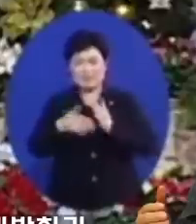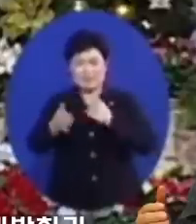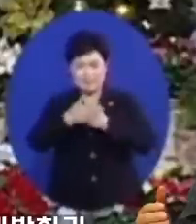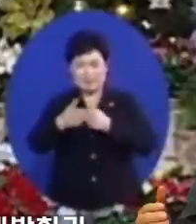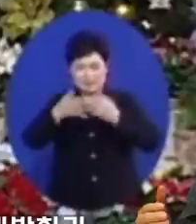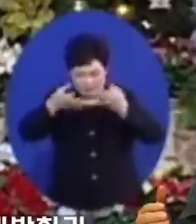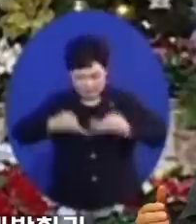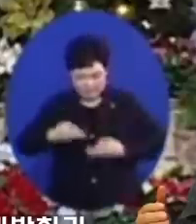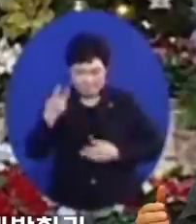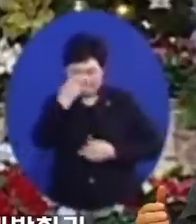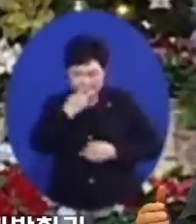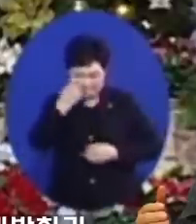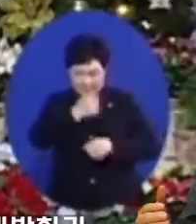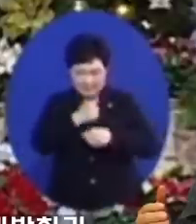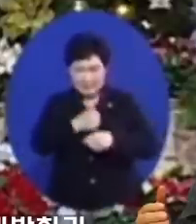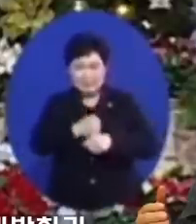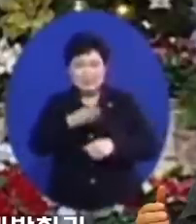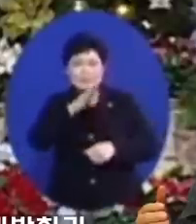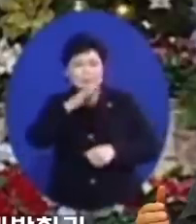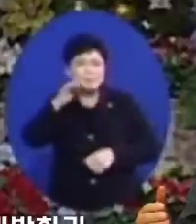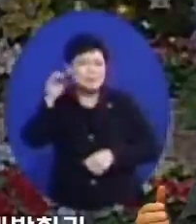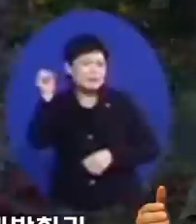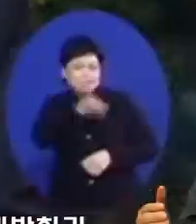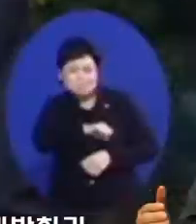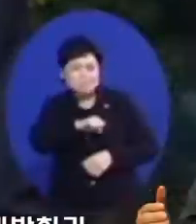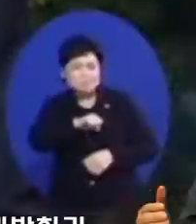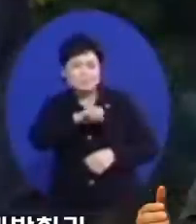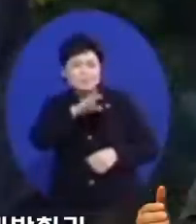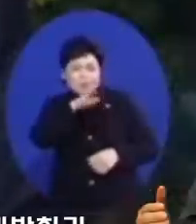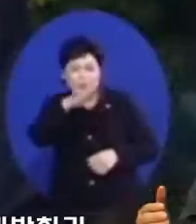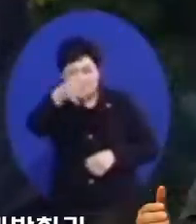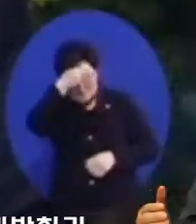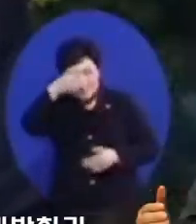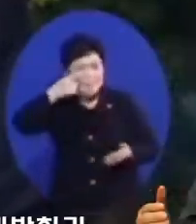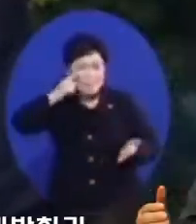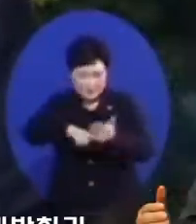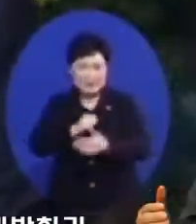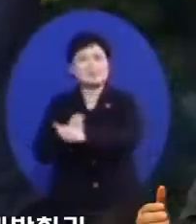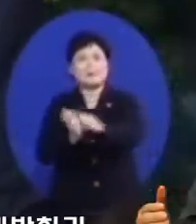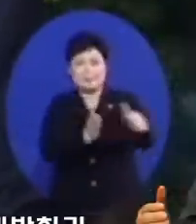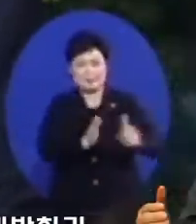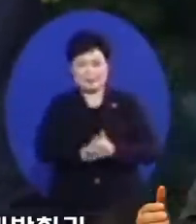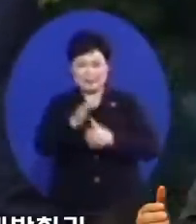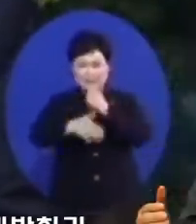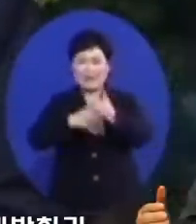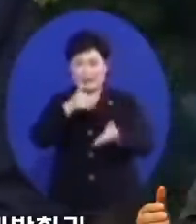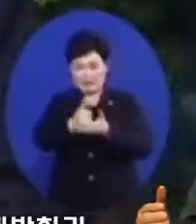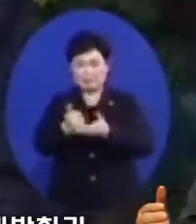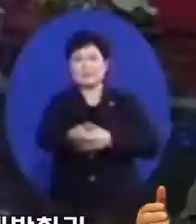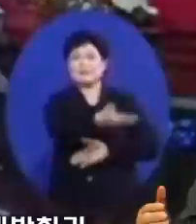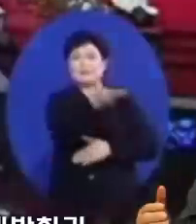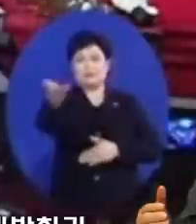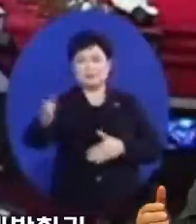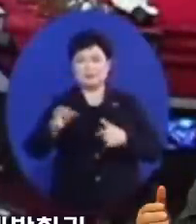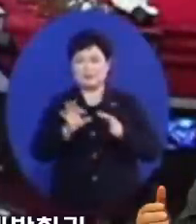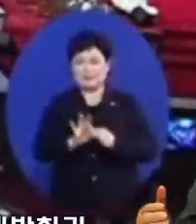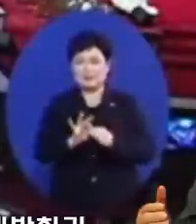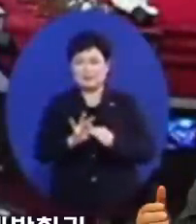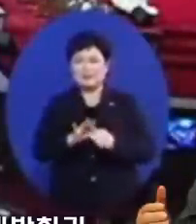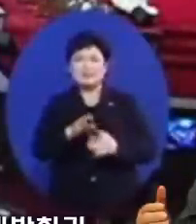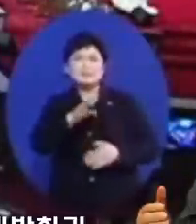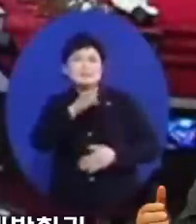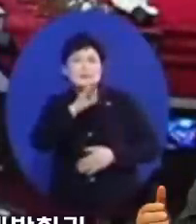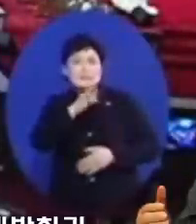잘 살펴 지치지 않고 좋아하며 소질이 있는 길을 발견을 하십시오. 하나님은 여러분이 빨리